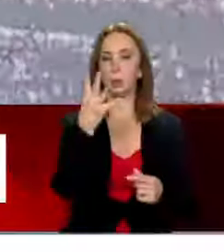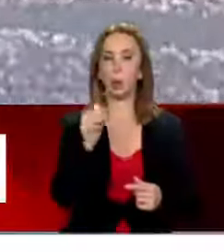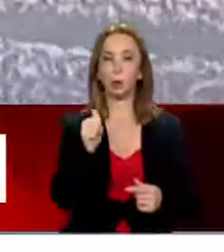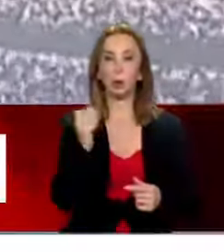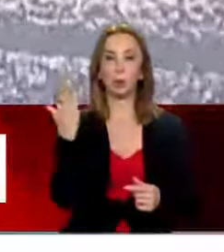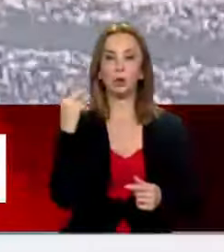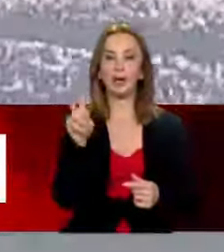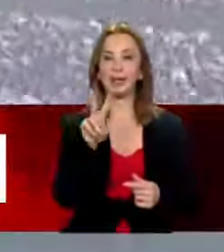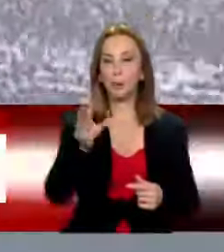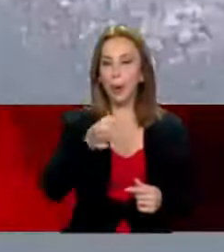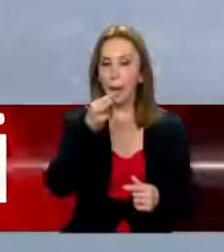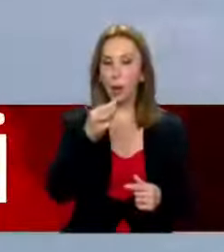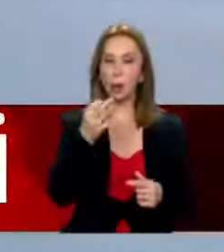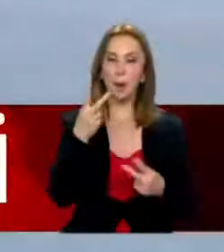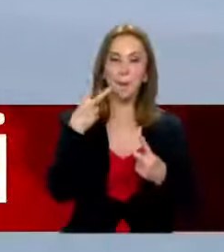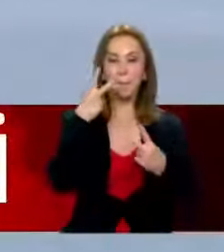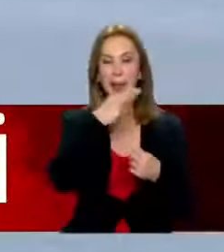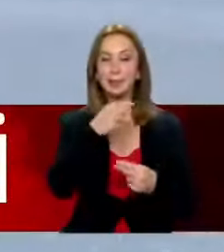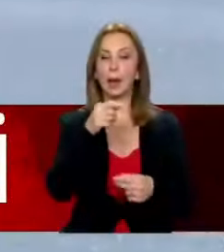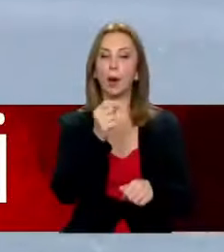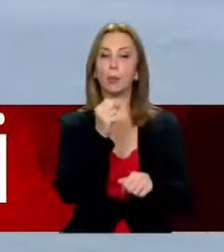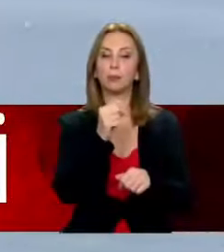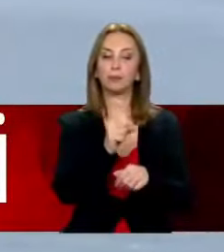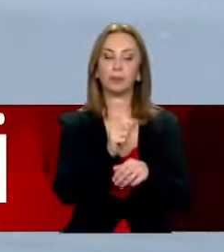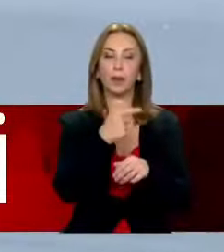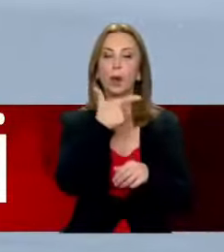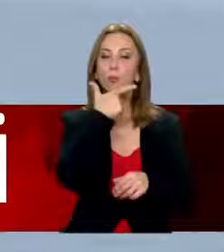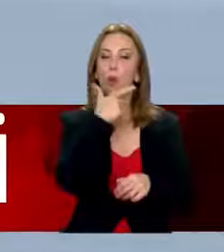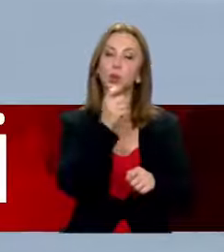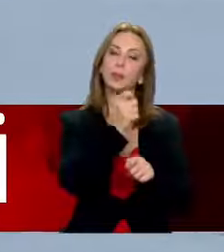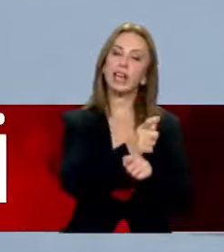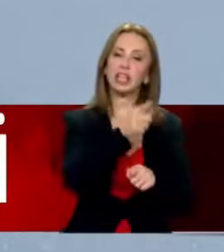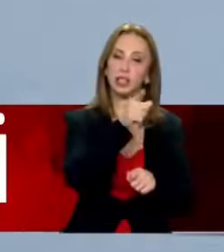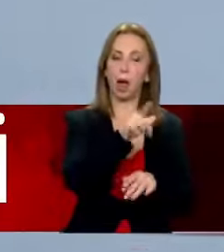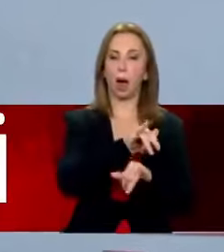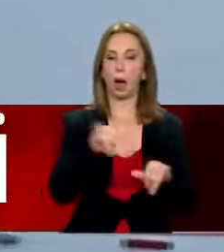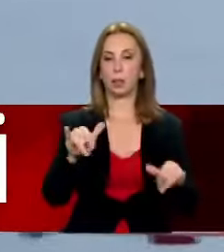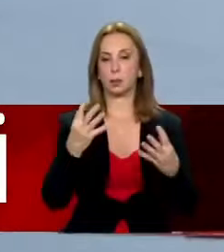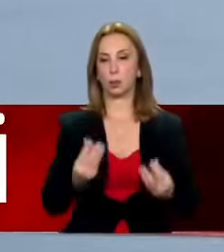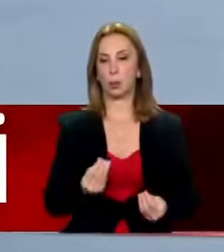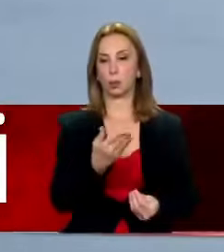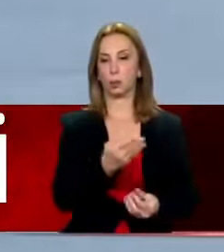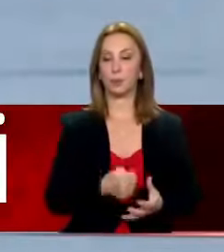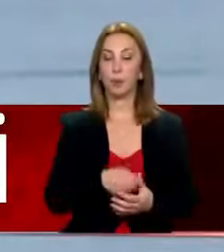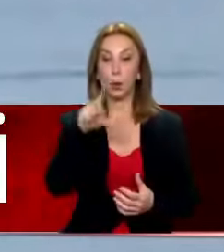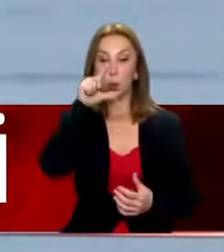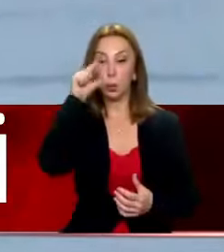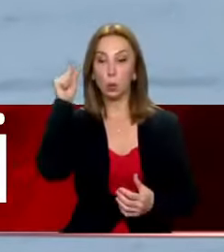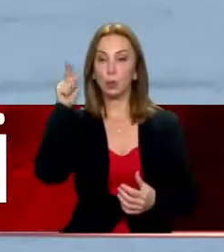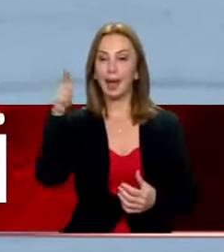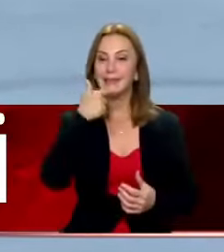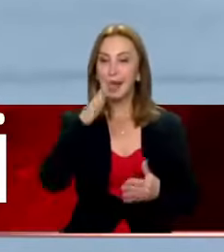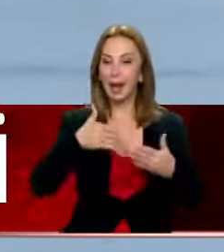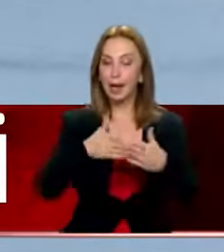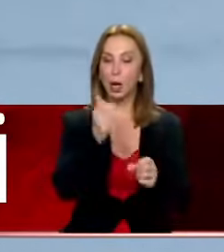önce de 20 Eylül'de benzer bir ihlal Bodrum ilçesine bağlı Akyarlar mahallesi'de yaşanmıştı görüyor musun sen Yunan sahil güvenlik